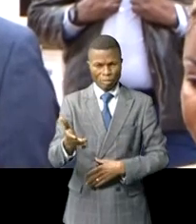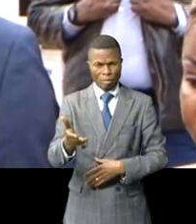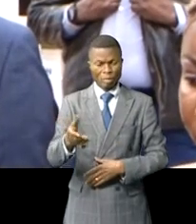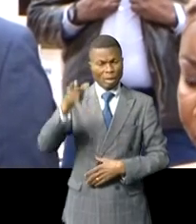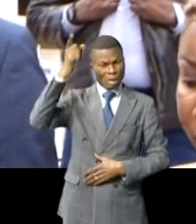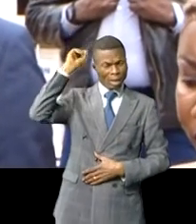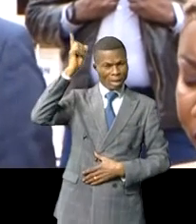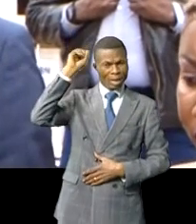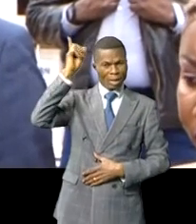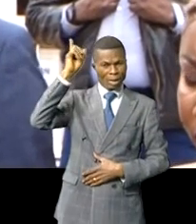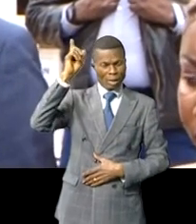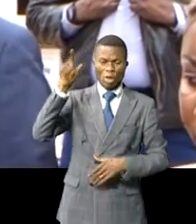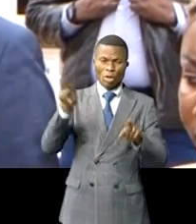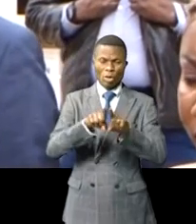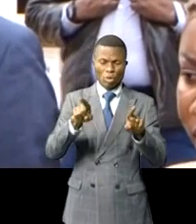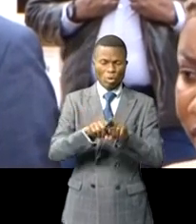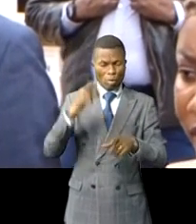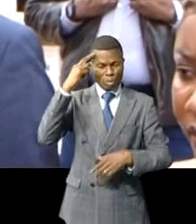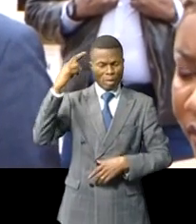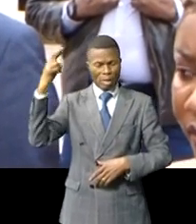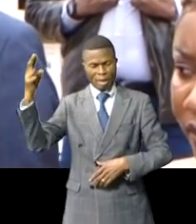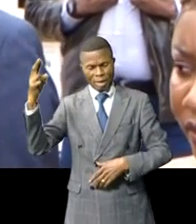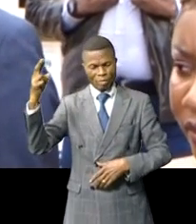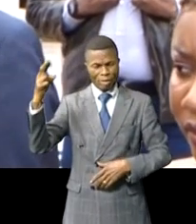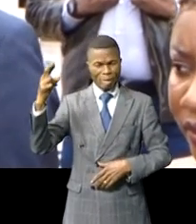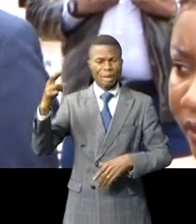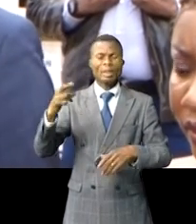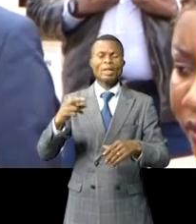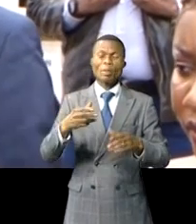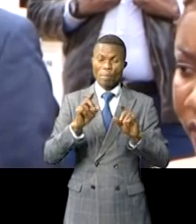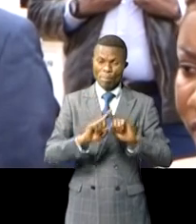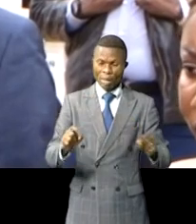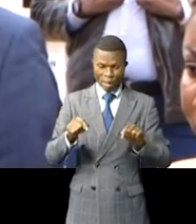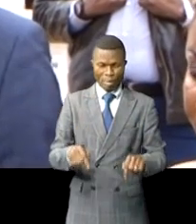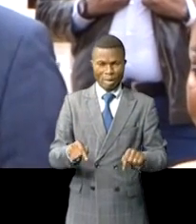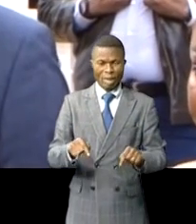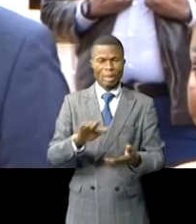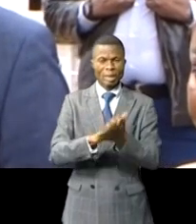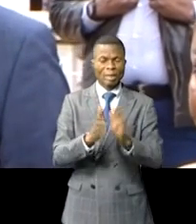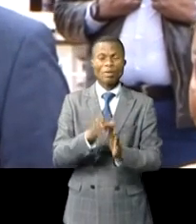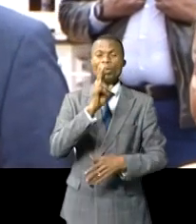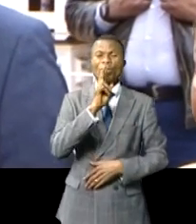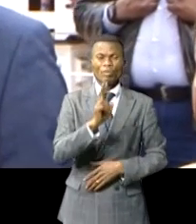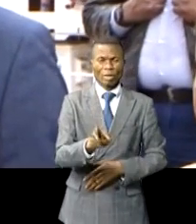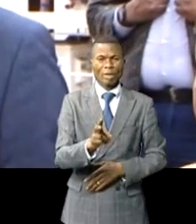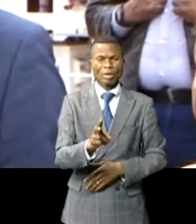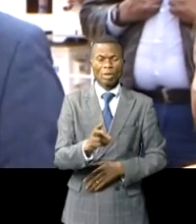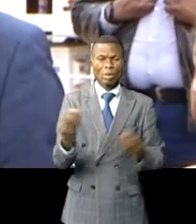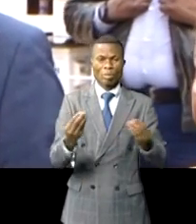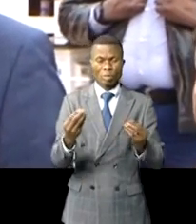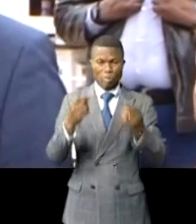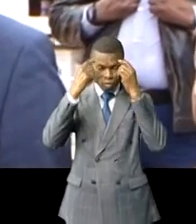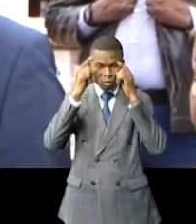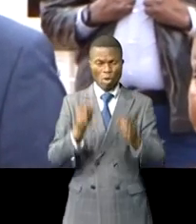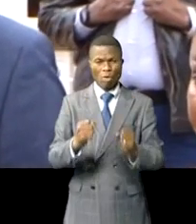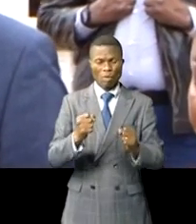était considéré comme étant un rêve pieux devient réalité grâce à la